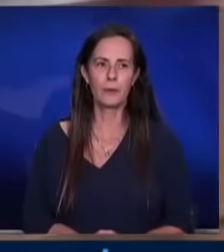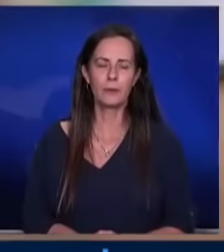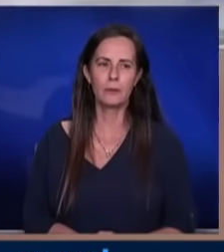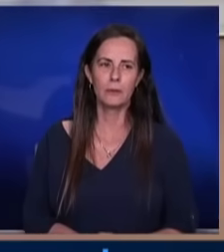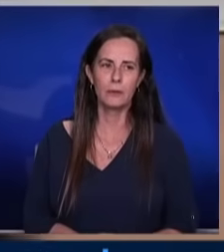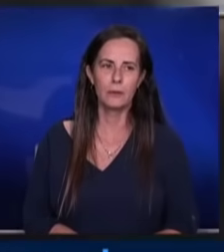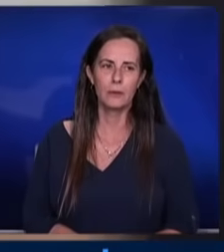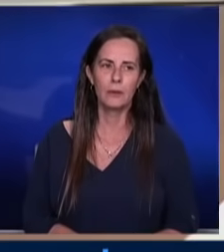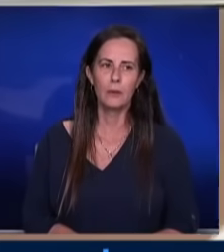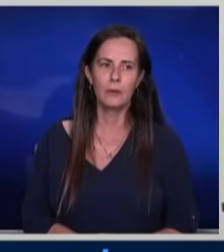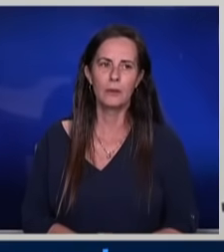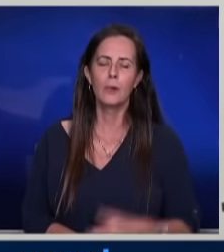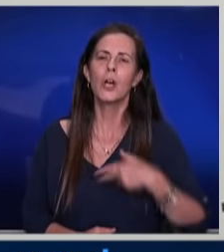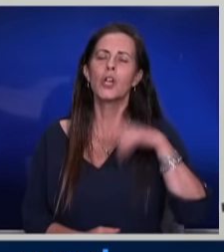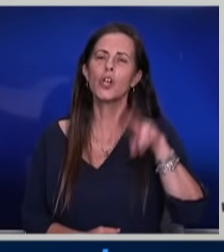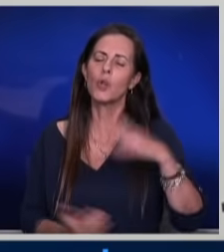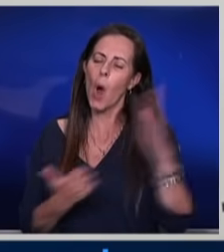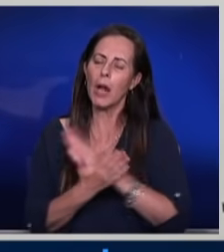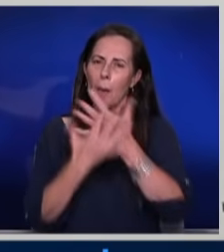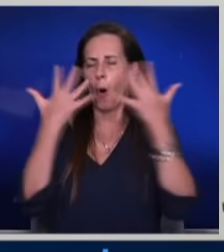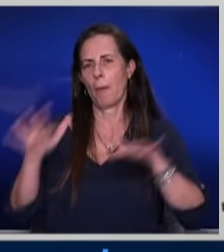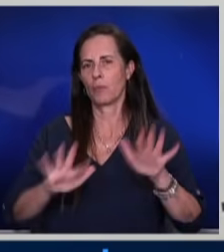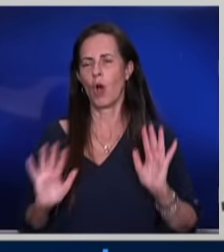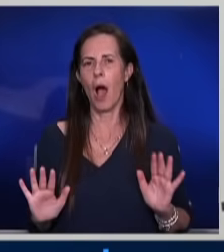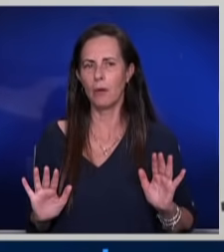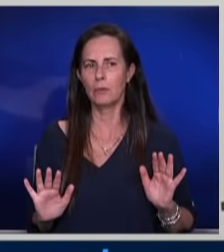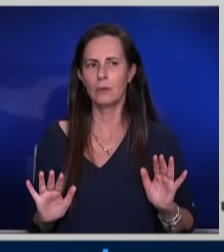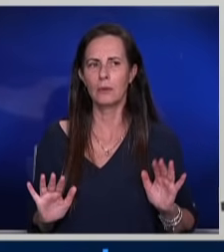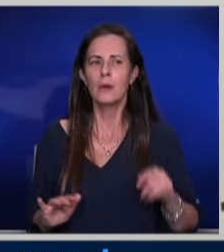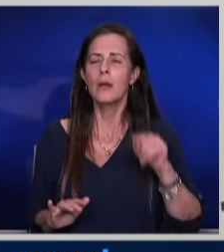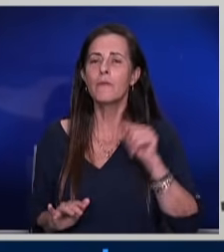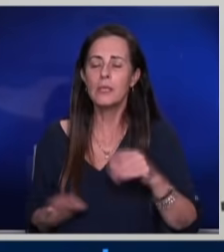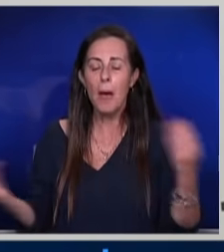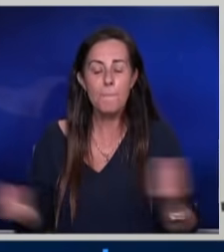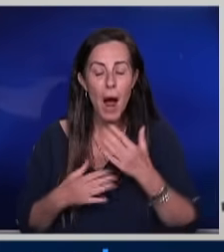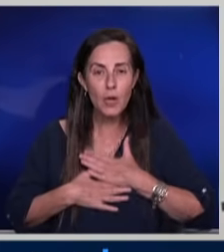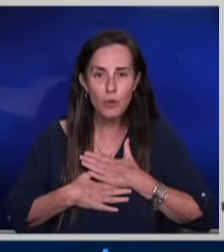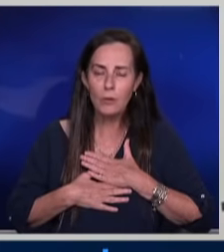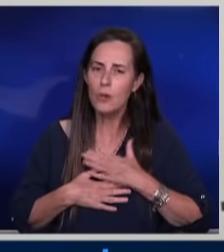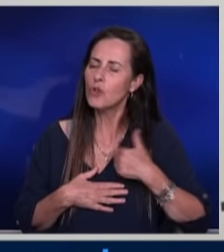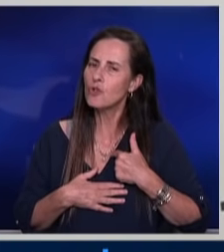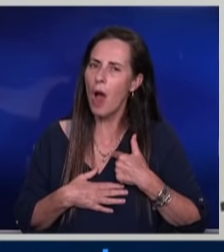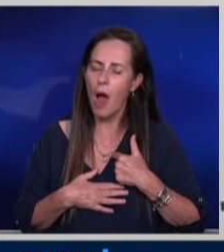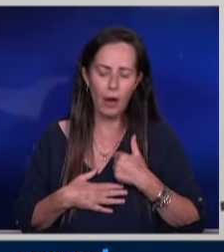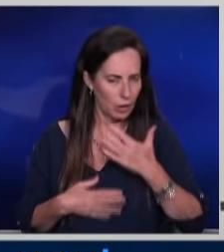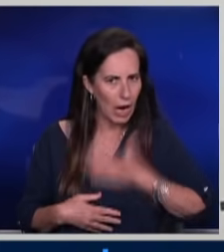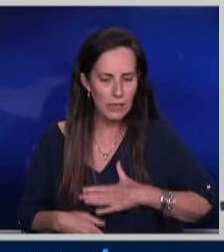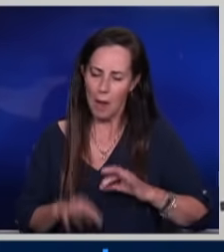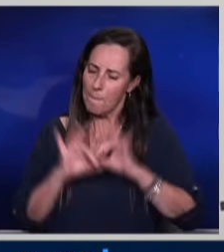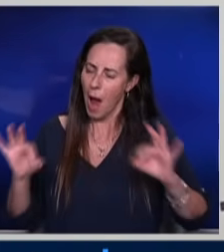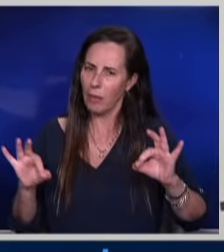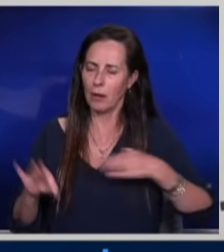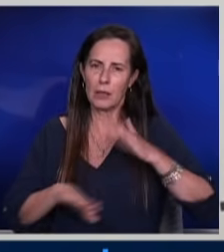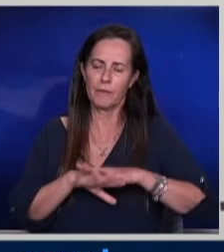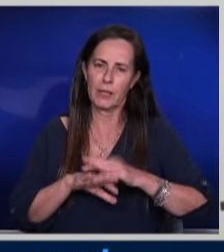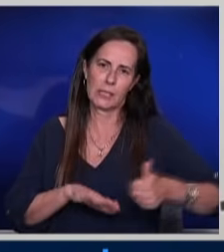יש לנו קו ברור בממשלה, וזה קו שאני הלכתי עליו מתחילת כהונתי כשר